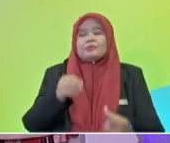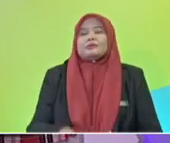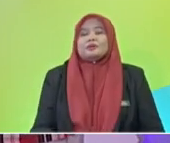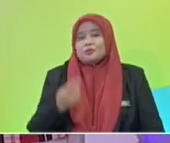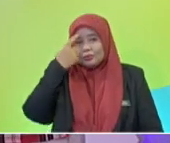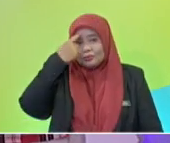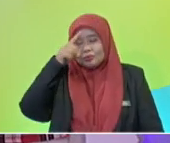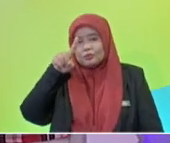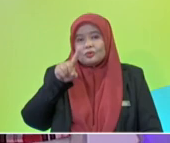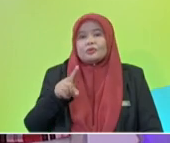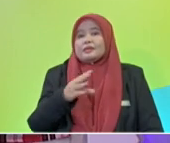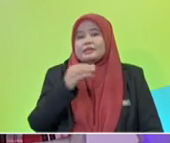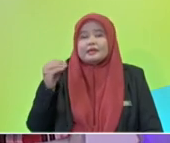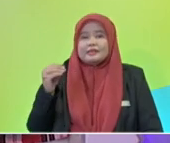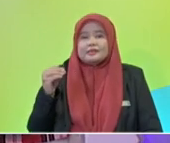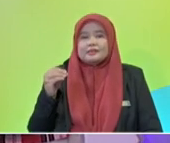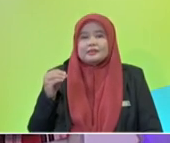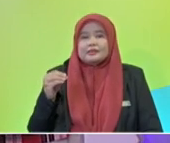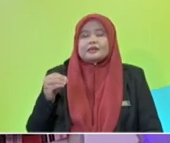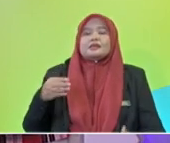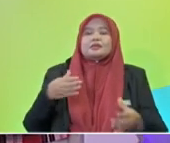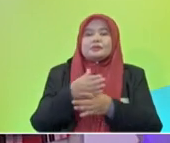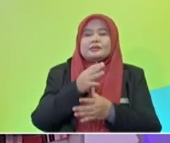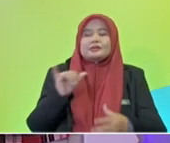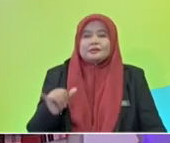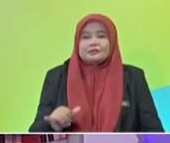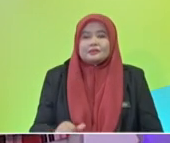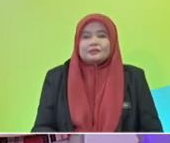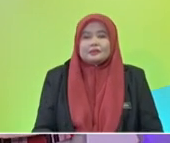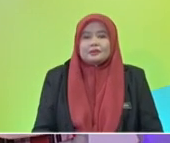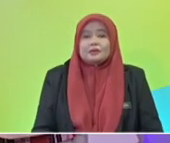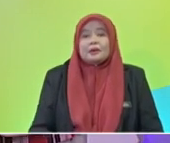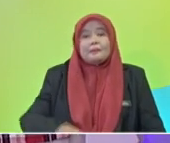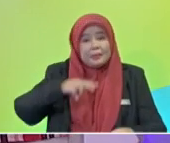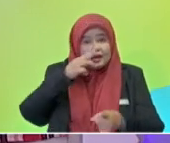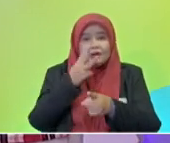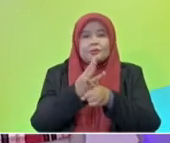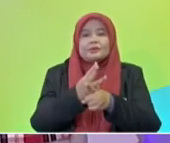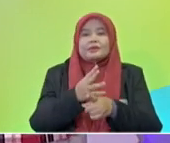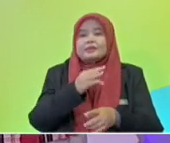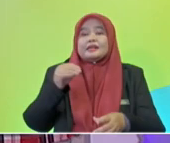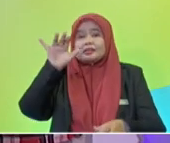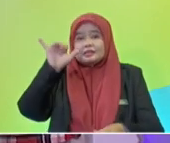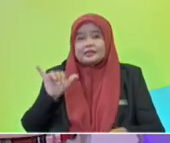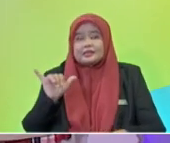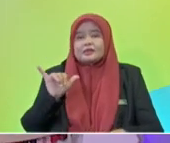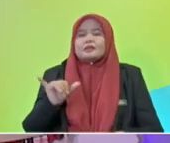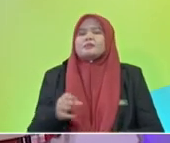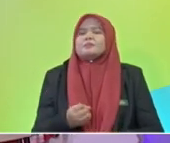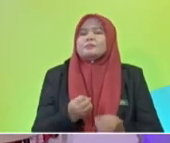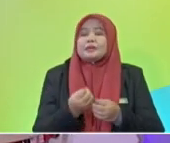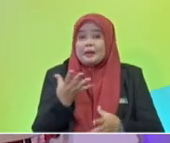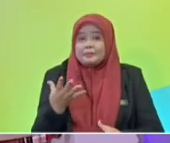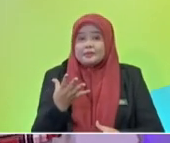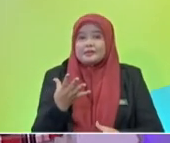untuk dan seterusnya kita ada bahawa dan yang sebenarnya ada berapa kata